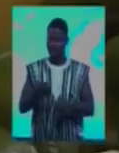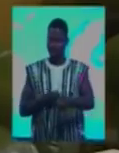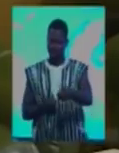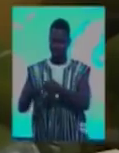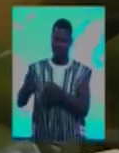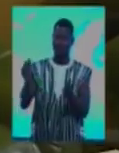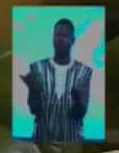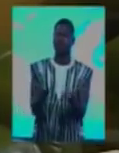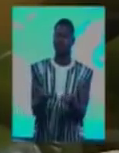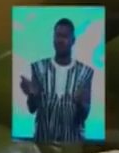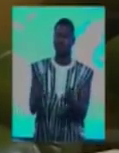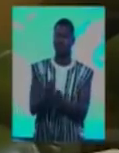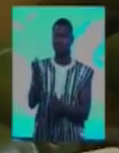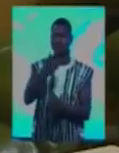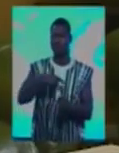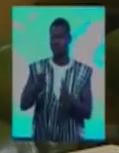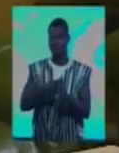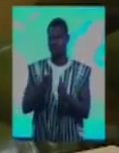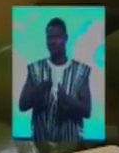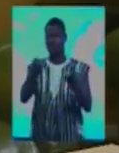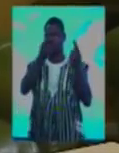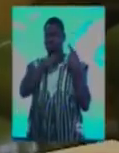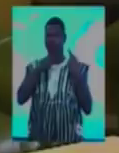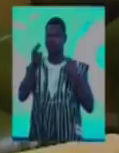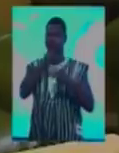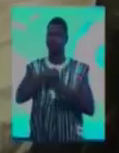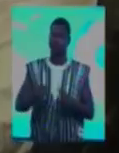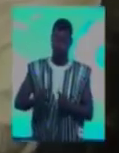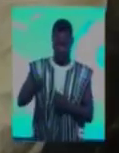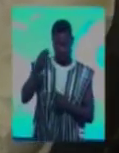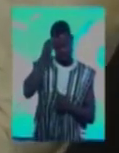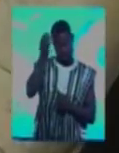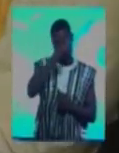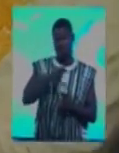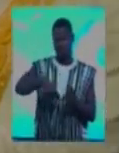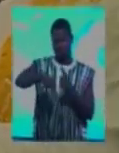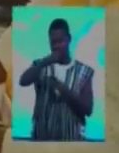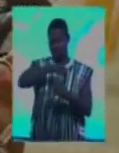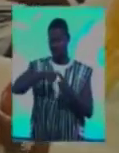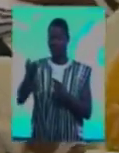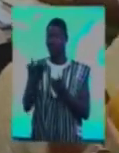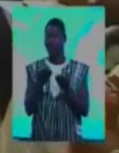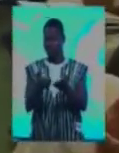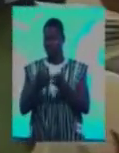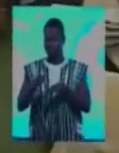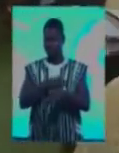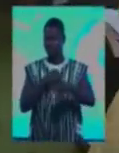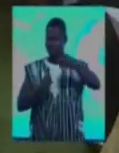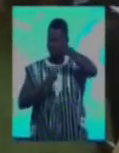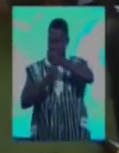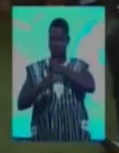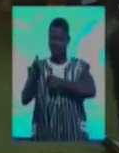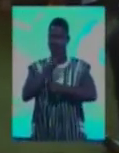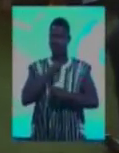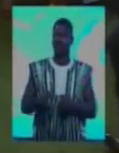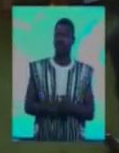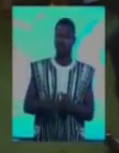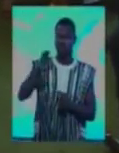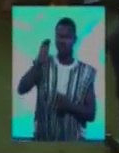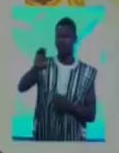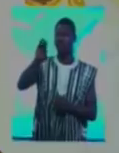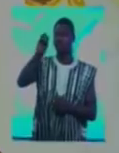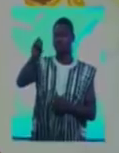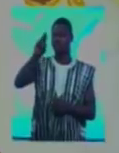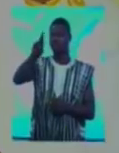échangent ici avec le premier responsable de ce département autour de leur plaidoyer sur la sécurisation des corridors